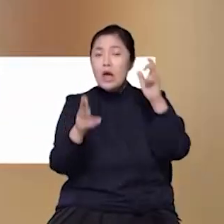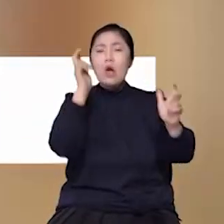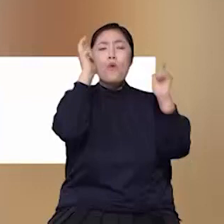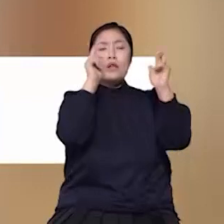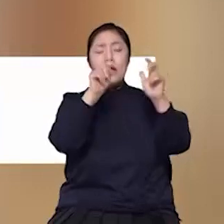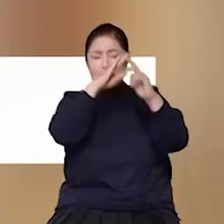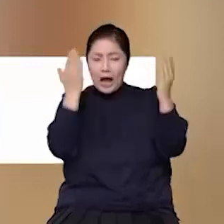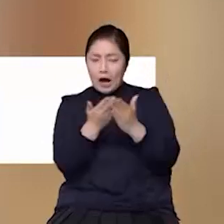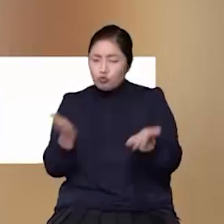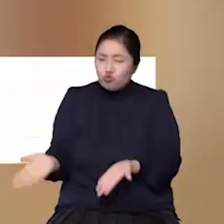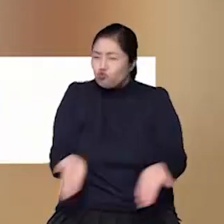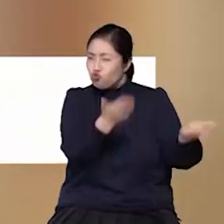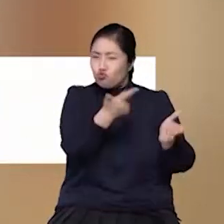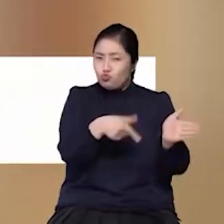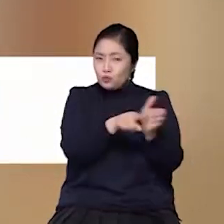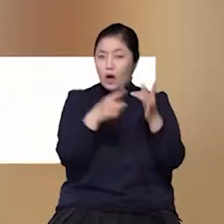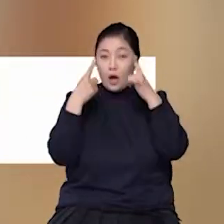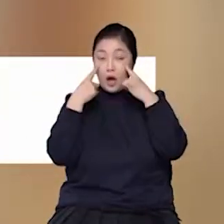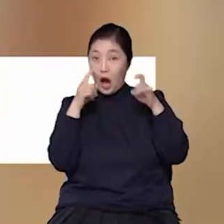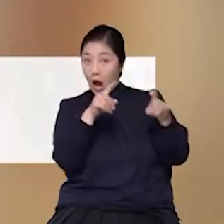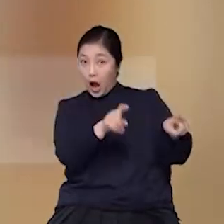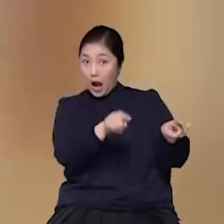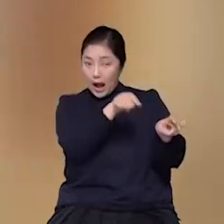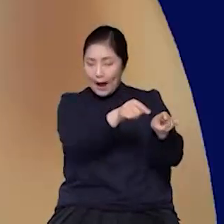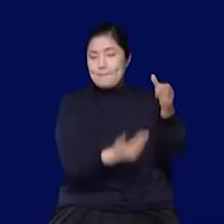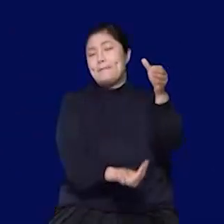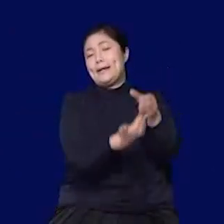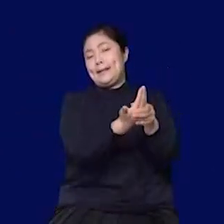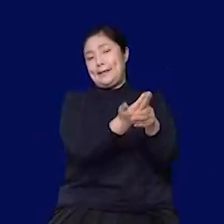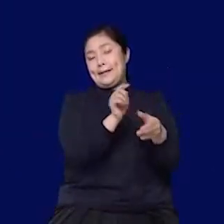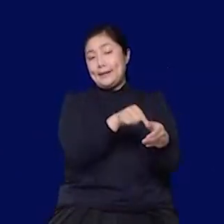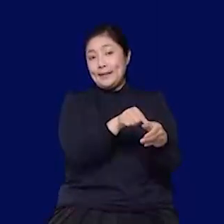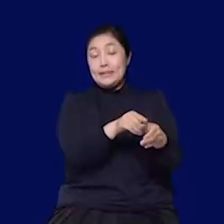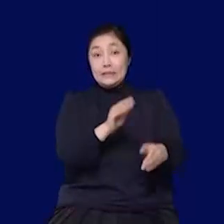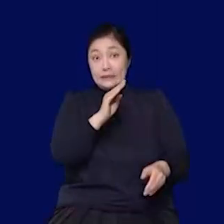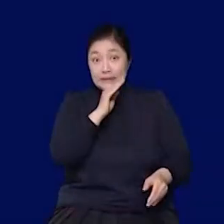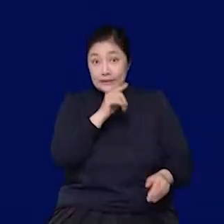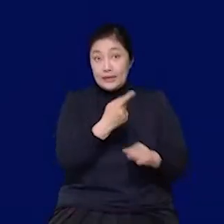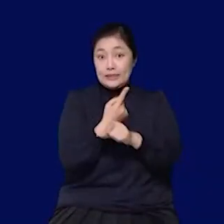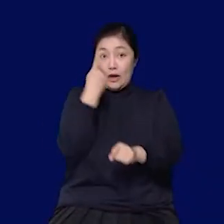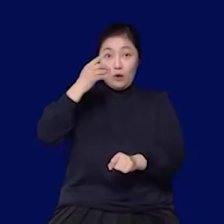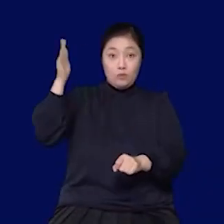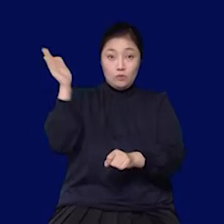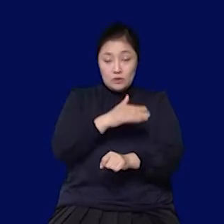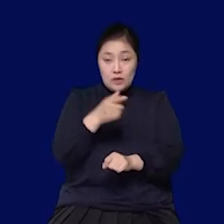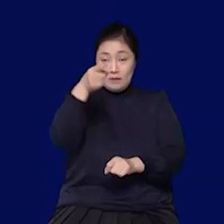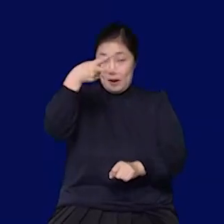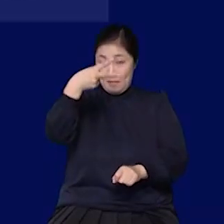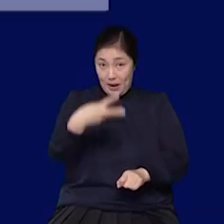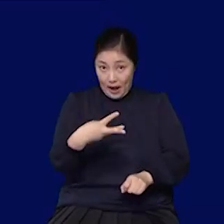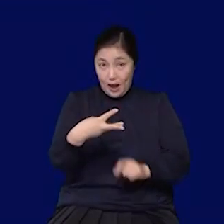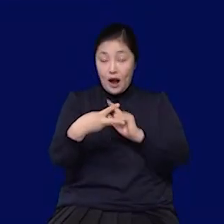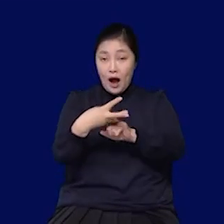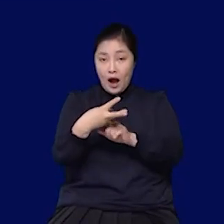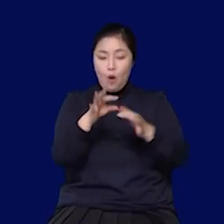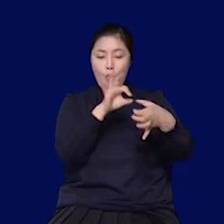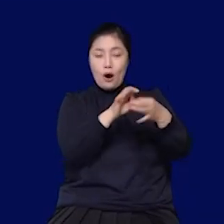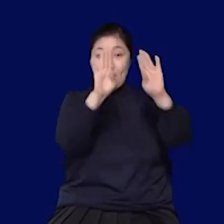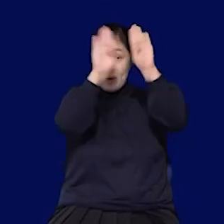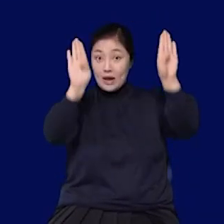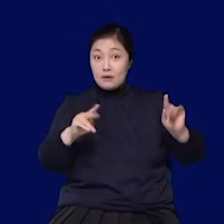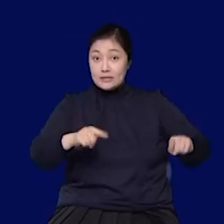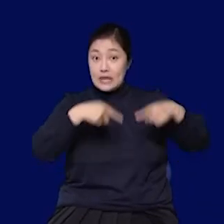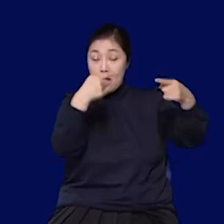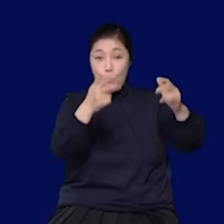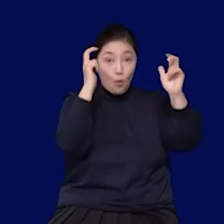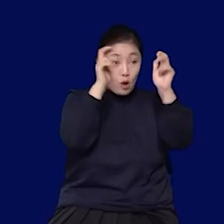업체에게만 몰아주기 위해서였다는 의혹이 제기된다는 데 있습니다. 실제로 지난해부터 세 차례에 걸쳐 해당 박람회